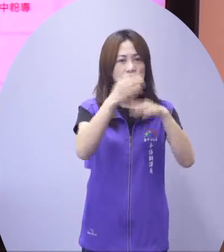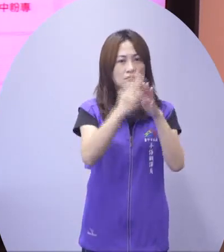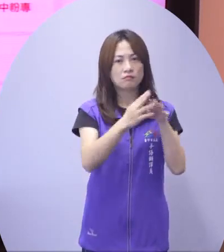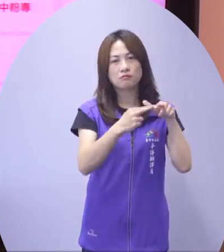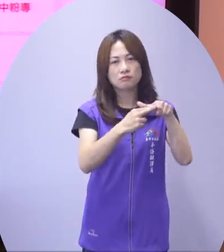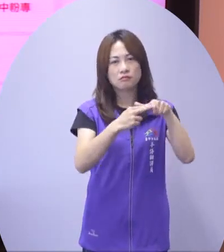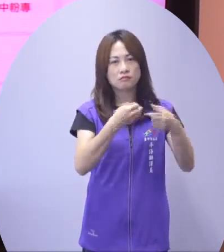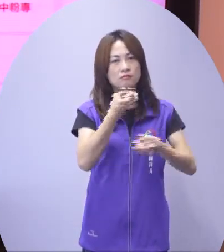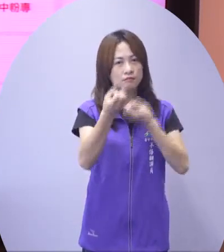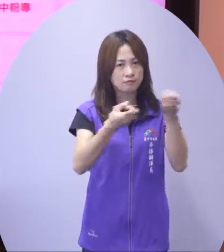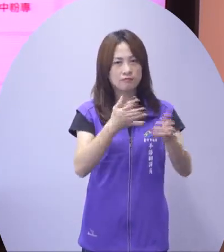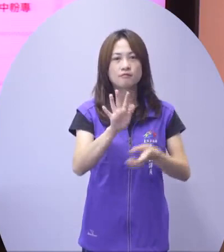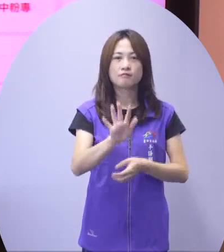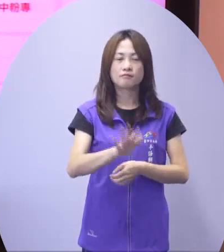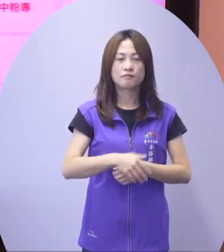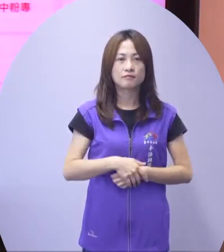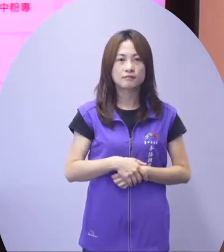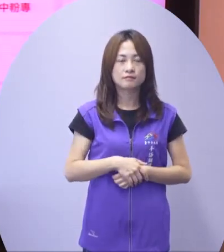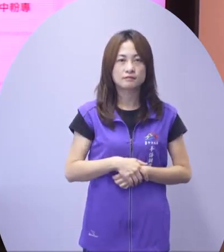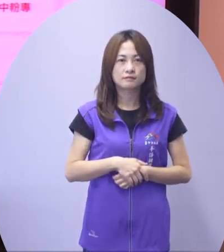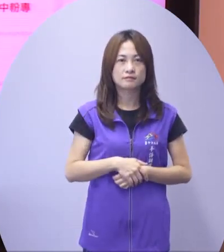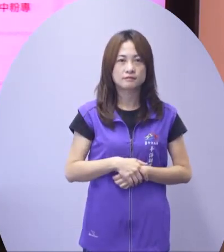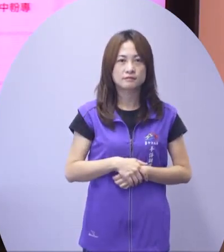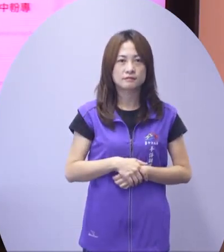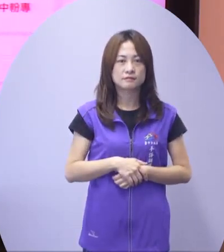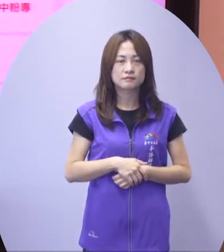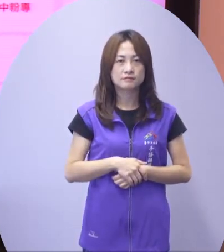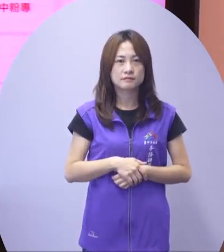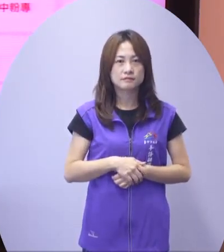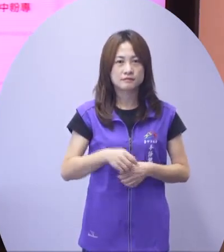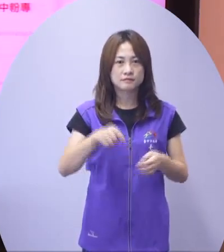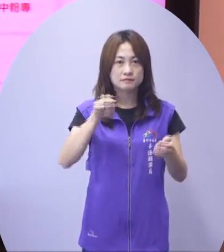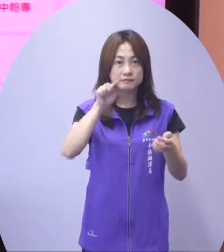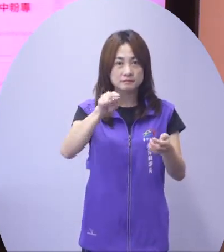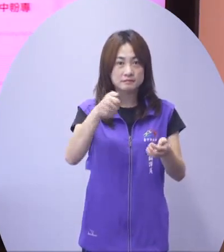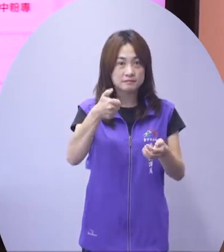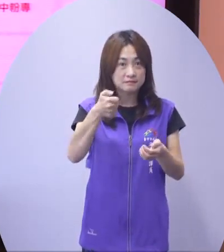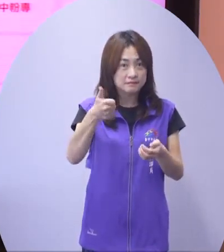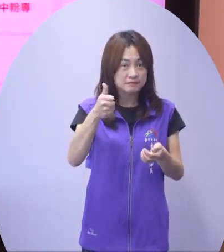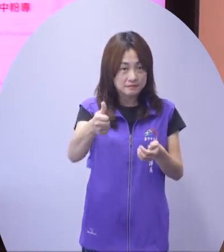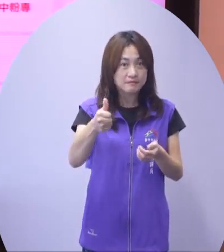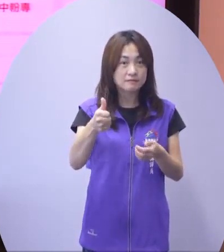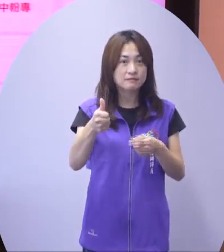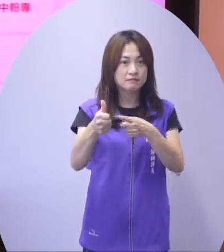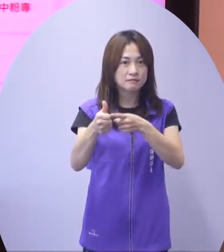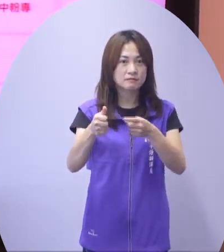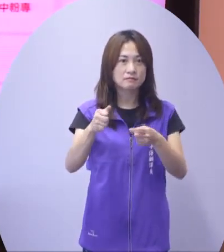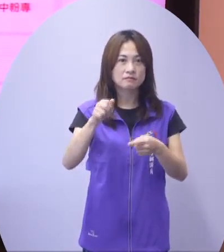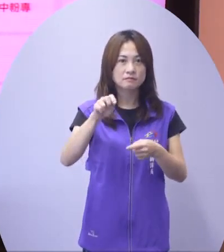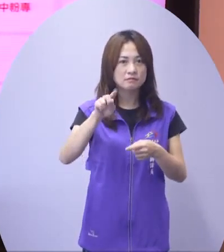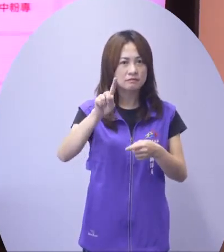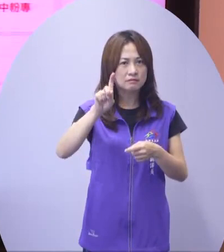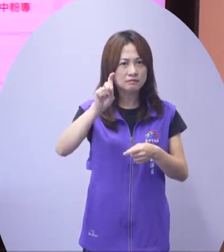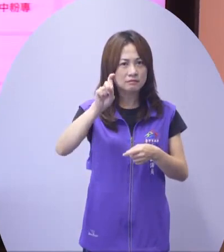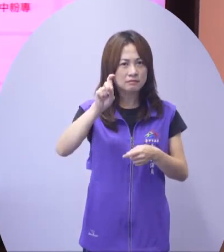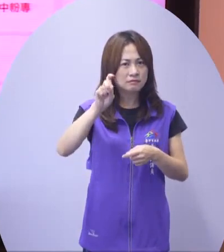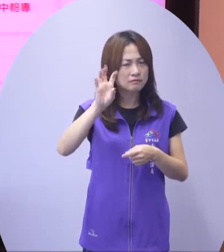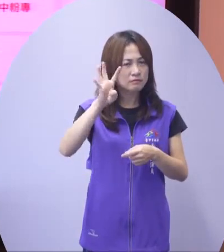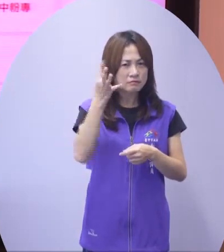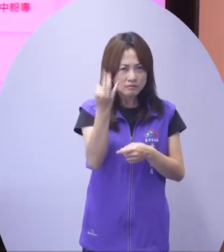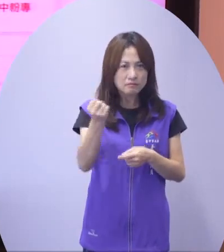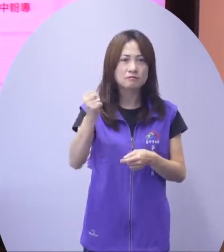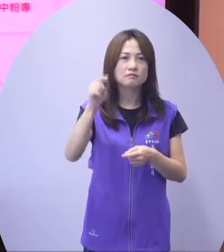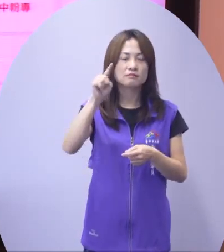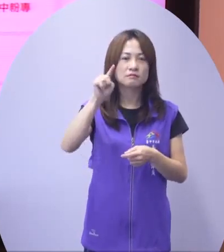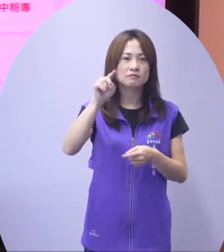分享哦。那分享之后呢，都超过1-2万个赞。数千次的分享，所以呢花坛节为我们台中市创造